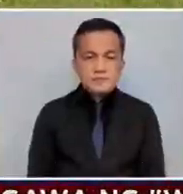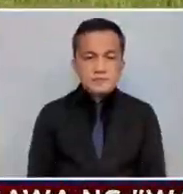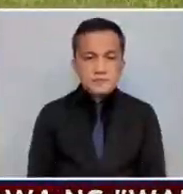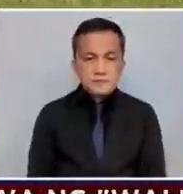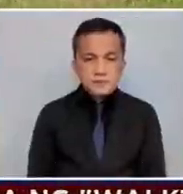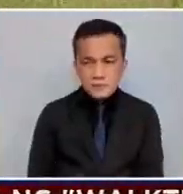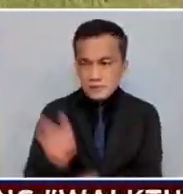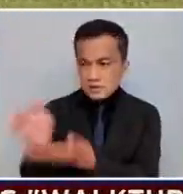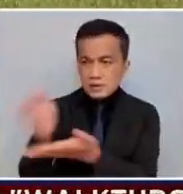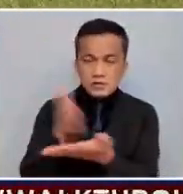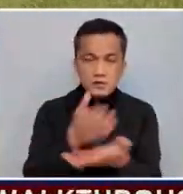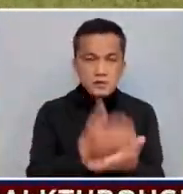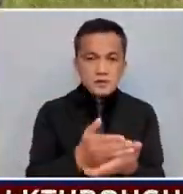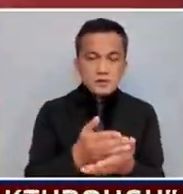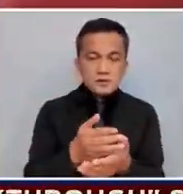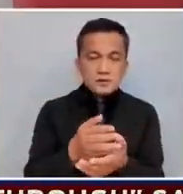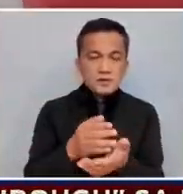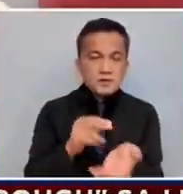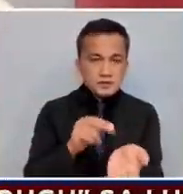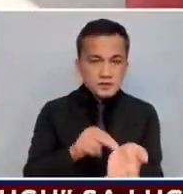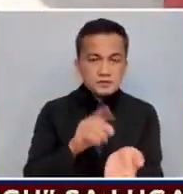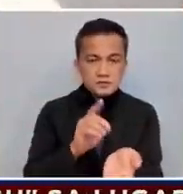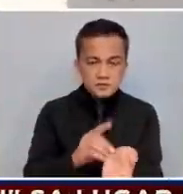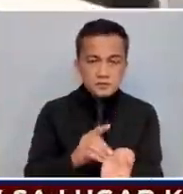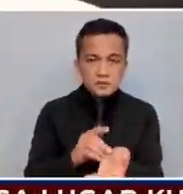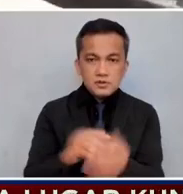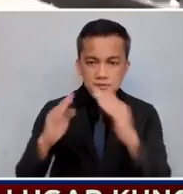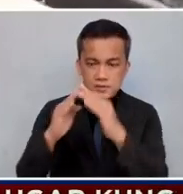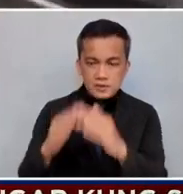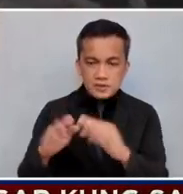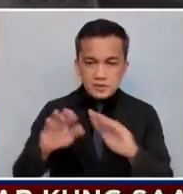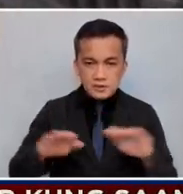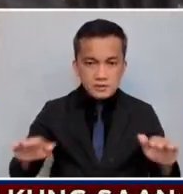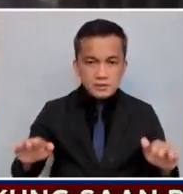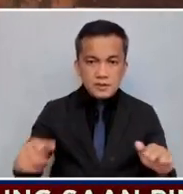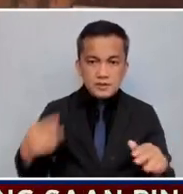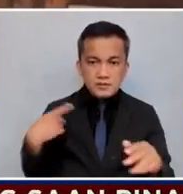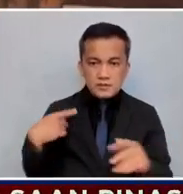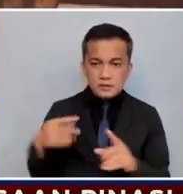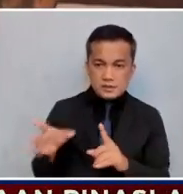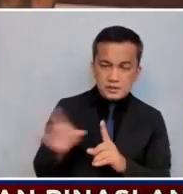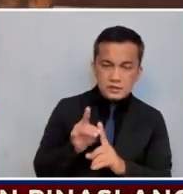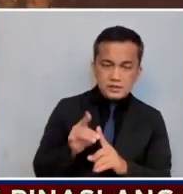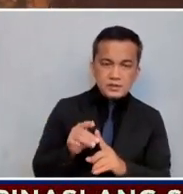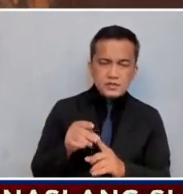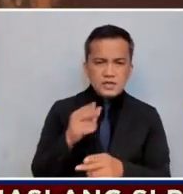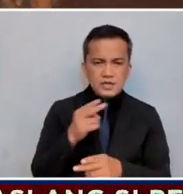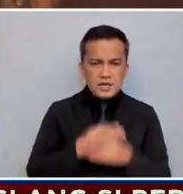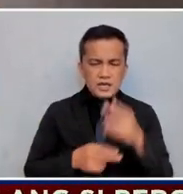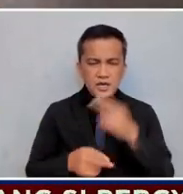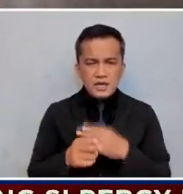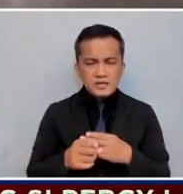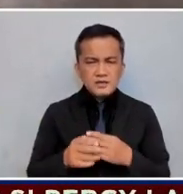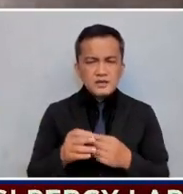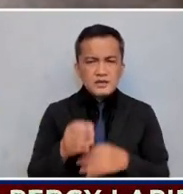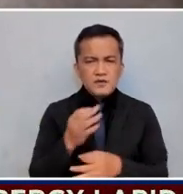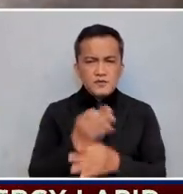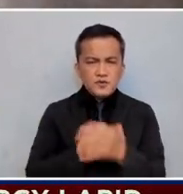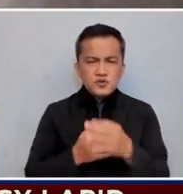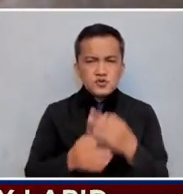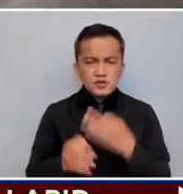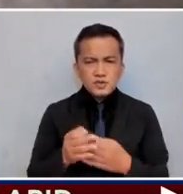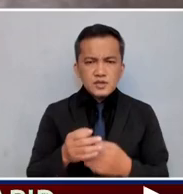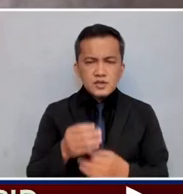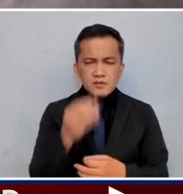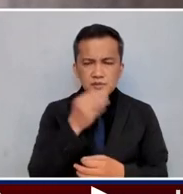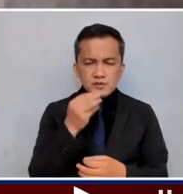Inisa-isang puntahan ng mga health workers ang mga bahay ng mga batang hinihinalang tinamaan ng hand, foot and mouth disease sa barangay Sambat